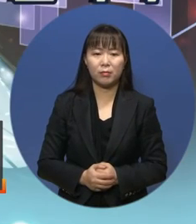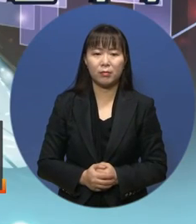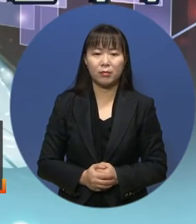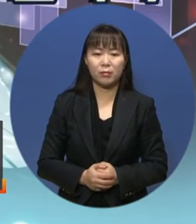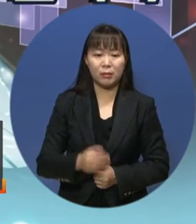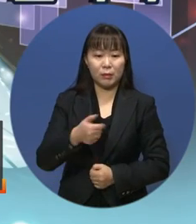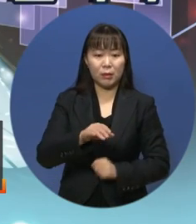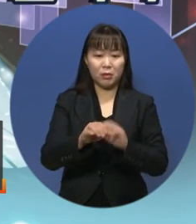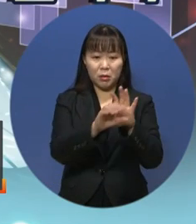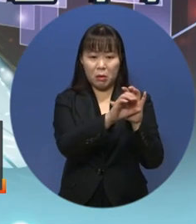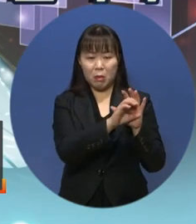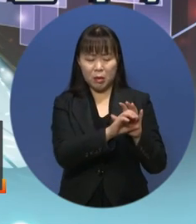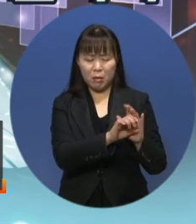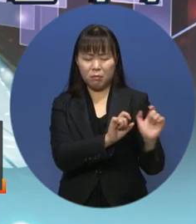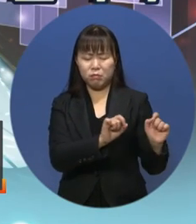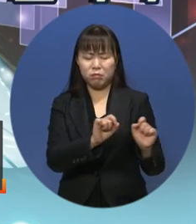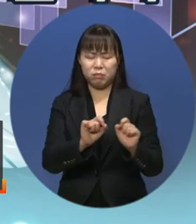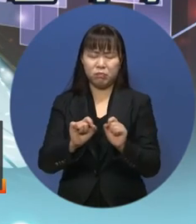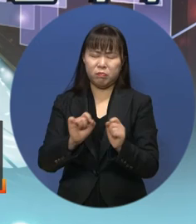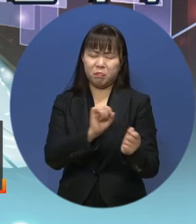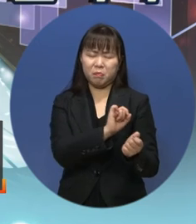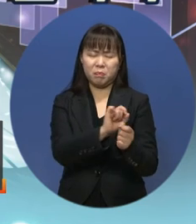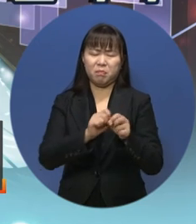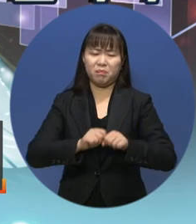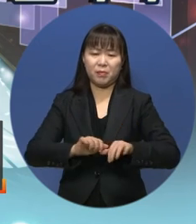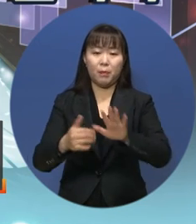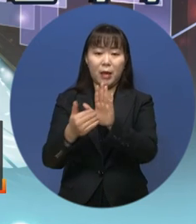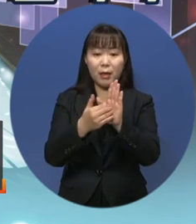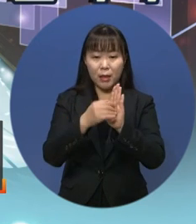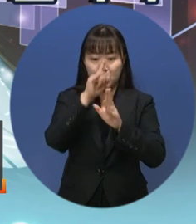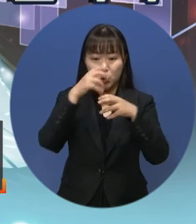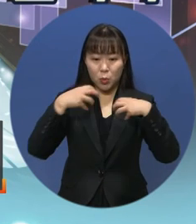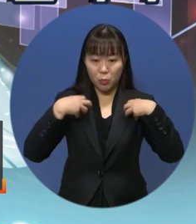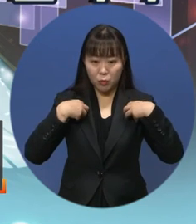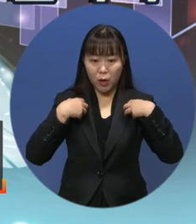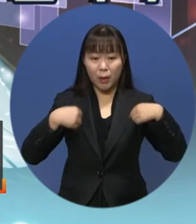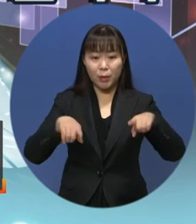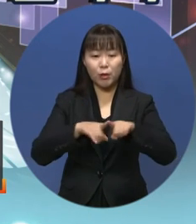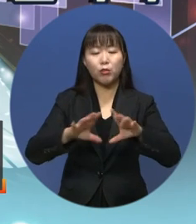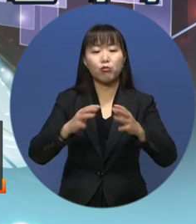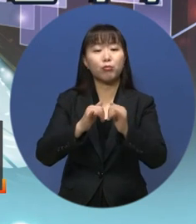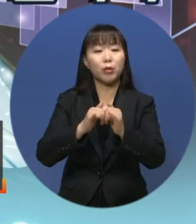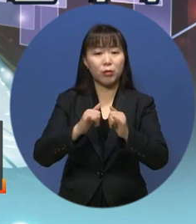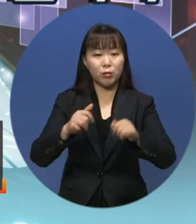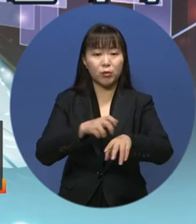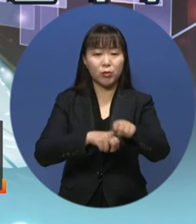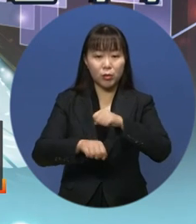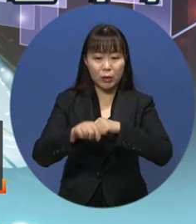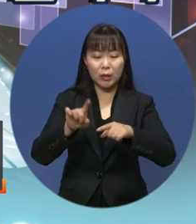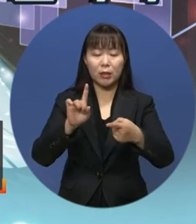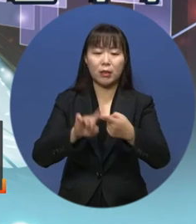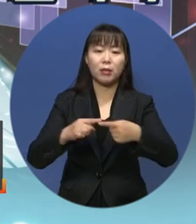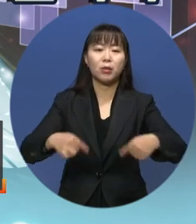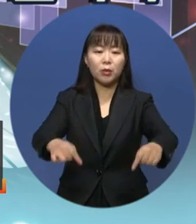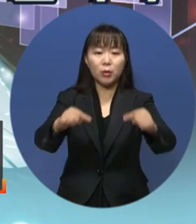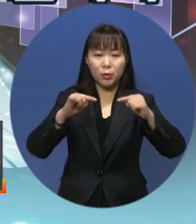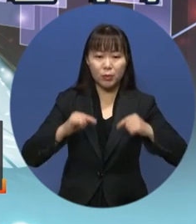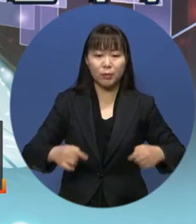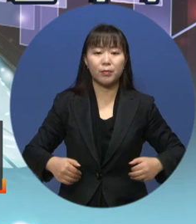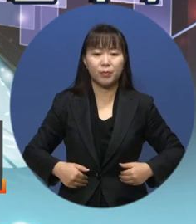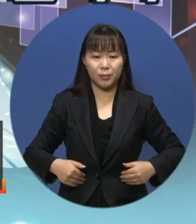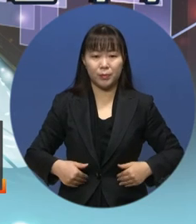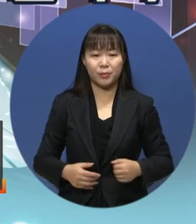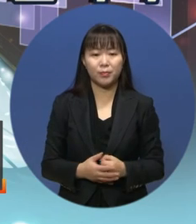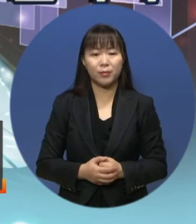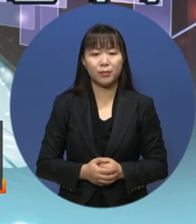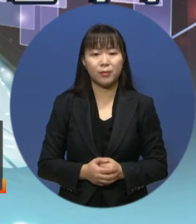그래도 코로나 확산을 막겠다는 방역당국의 의지와 더불어 우리 국민들도 적극적으로 이에